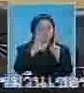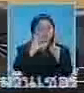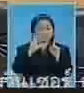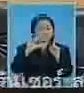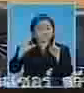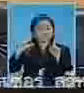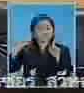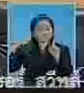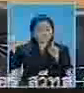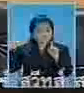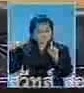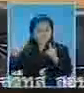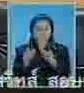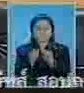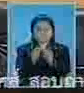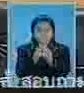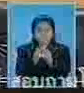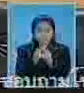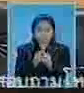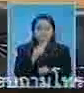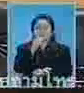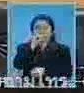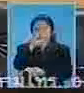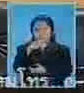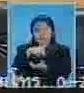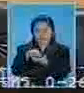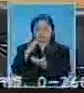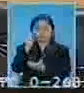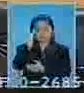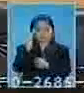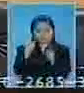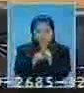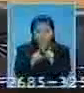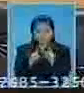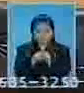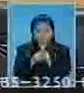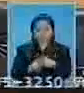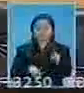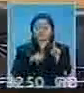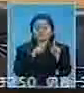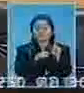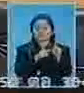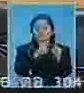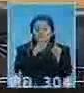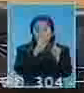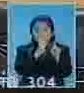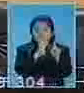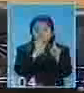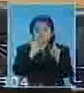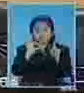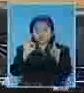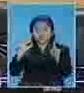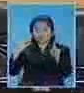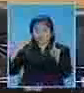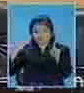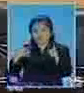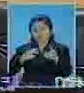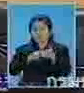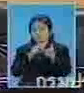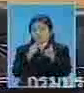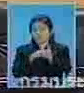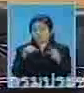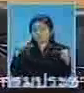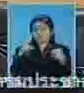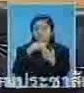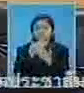ล้านบาทตัวเลขผมนี้ผมก็ต้องขออนุญาตเรียนอีกครั้งนะครับว่า 1.49 ล้านล้านบาทนั้นรวมถึงการกู้เ